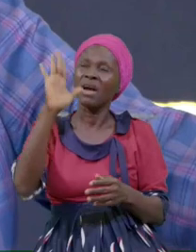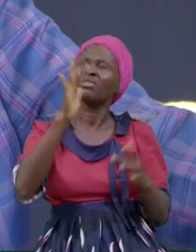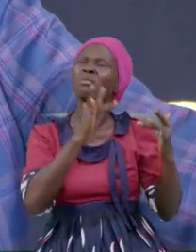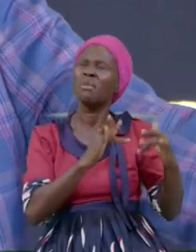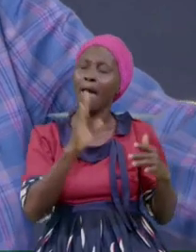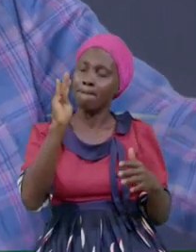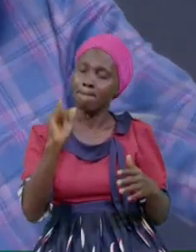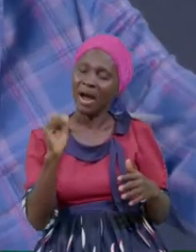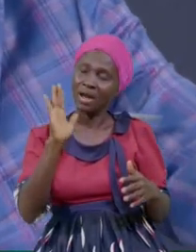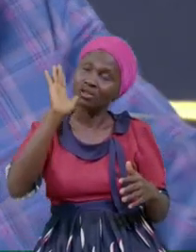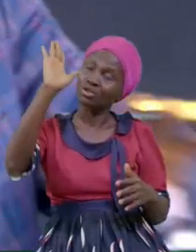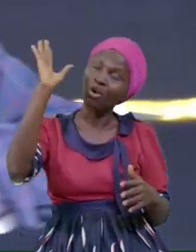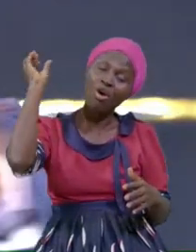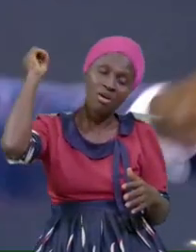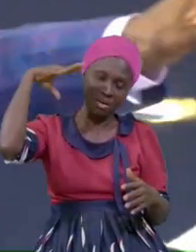ta grâce,